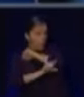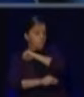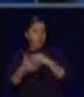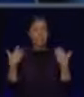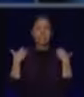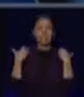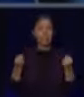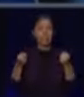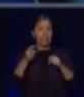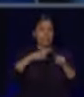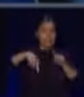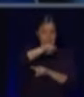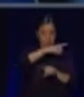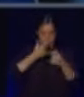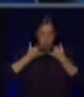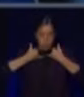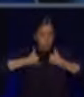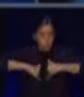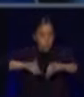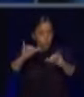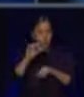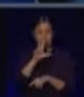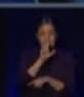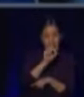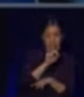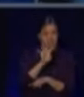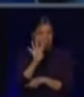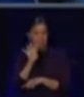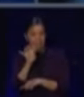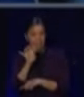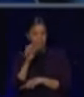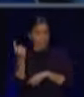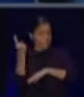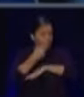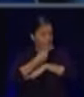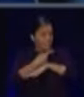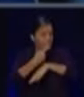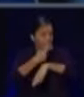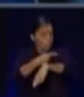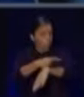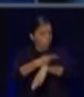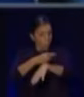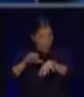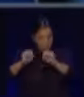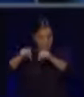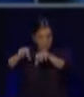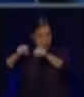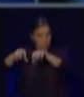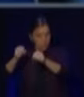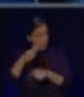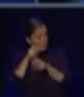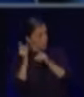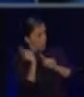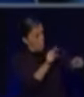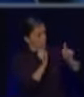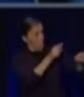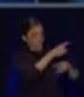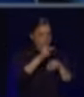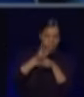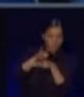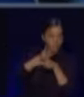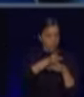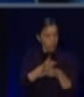jours. Alors donc, je pense qu'on avertit les gens, s'il vous plaît, allez vous faire vacciner si vous pensez que vous allez avoir